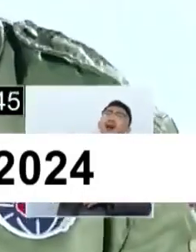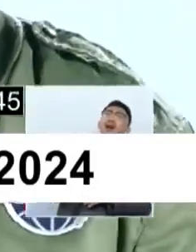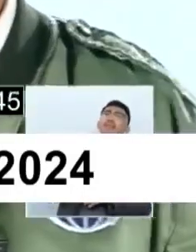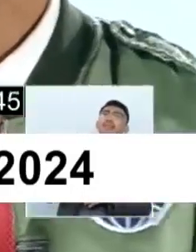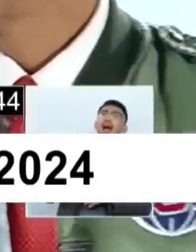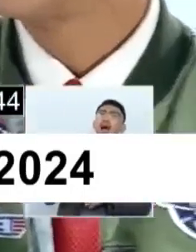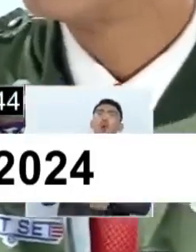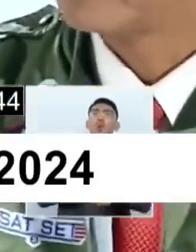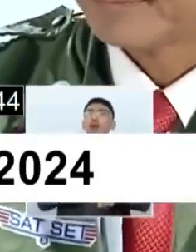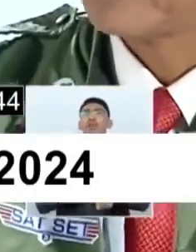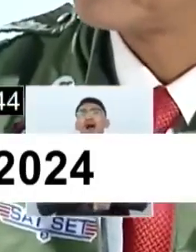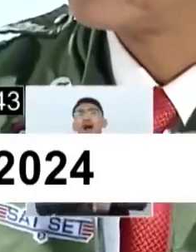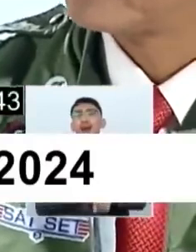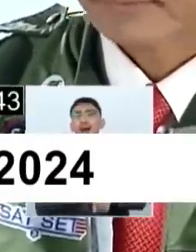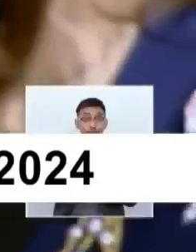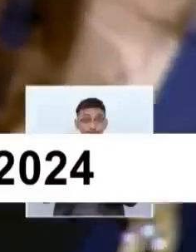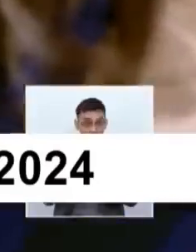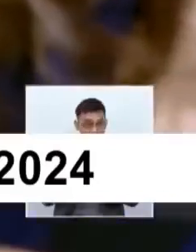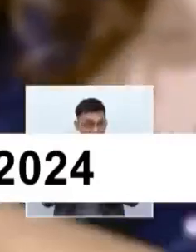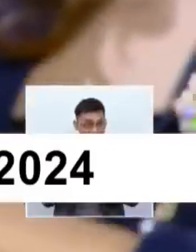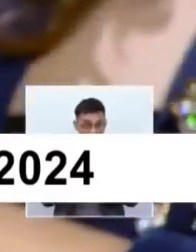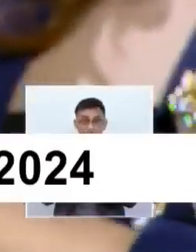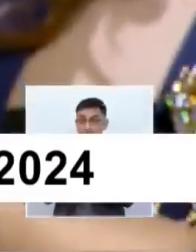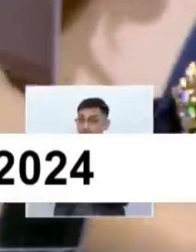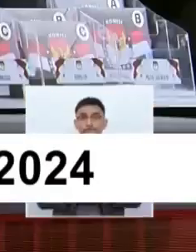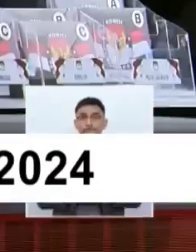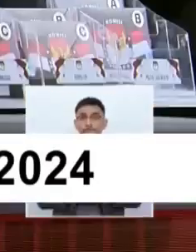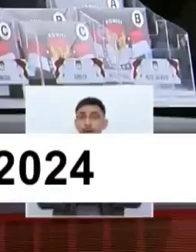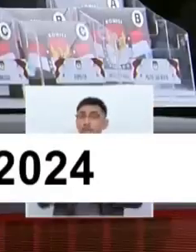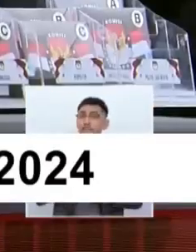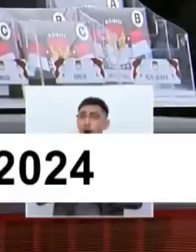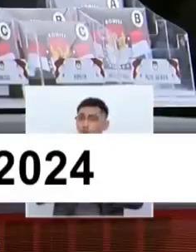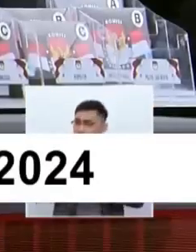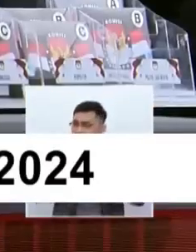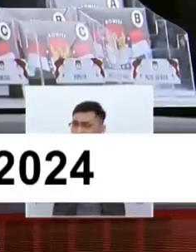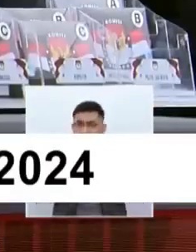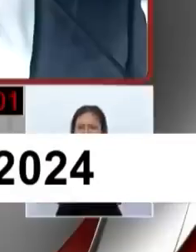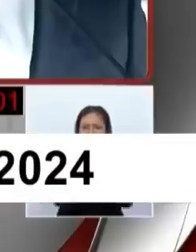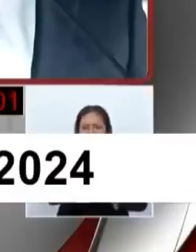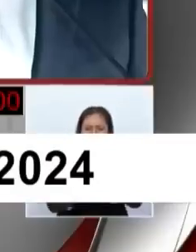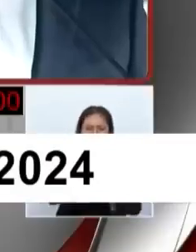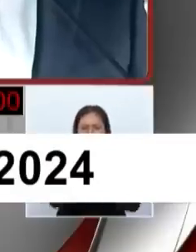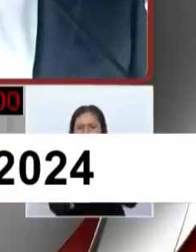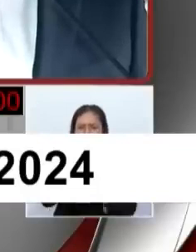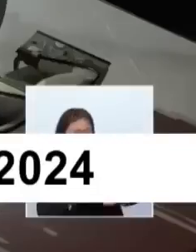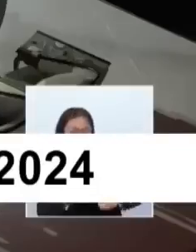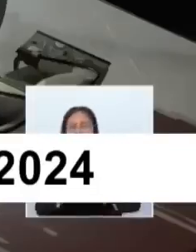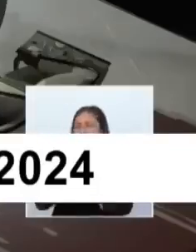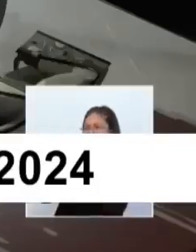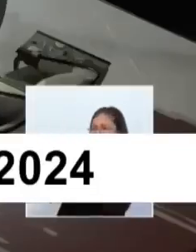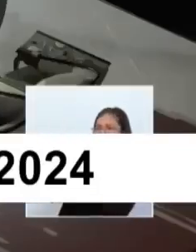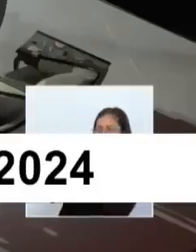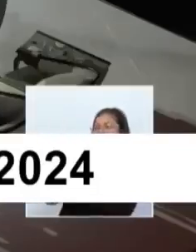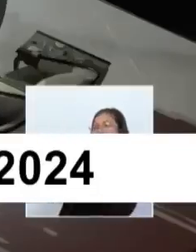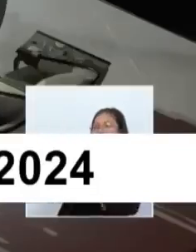dikasih waktu. Jadi Anda tidak fair. Lalu, jika melihat performa debat semalam, yang jadi pertanyaan selanjutnya, Capres mana